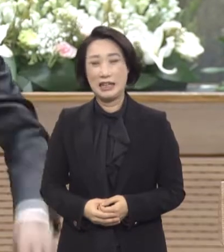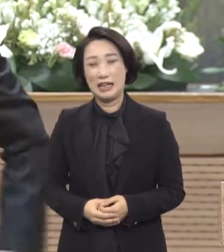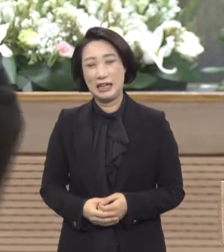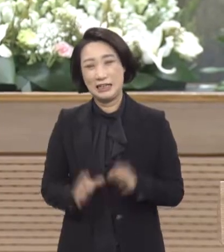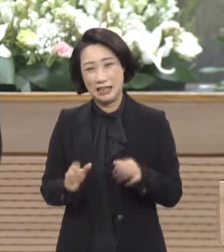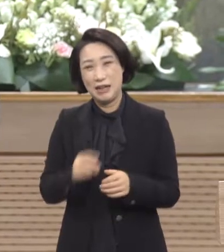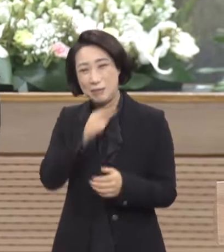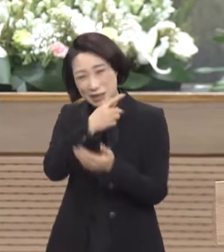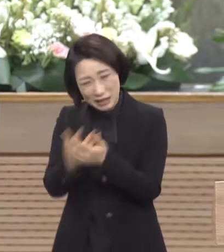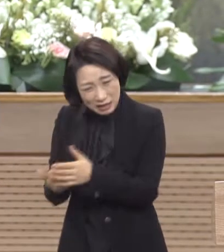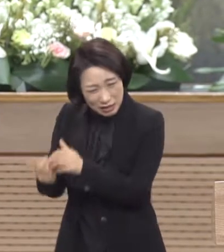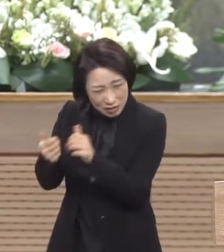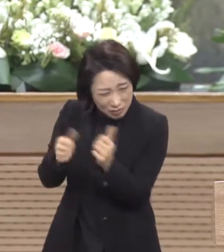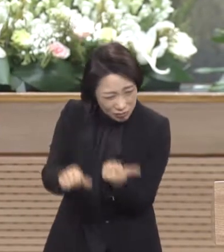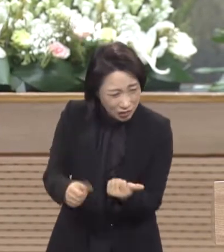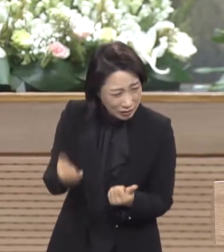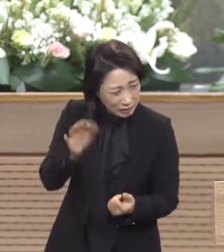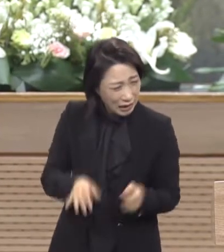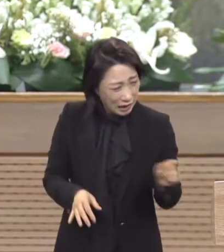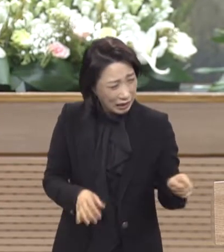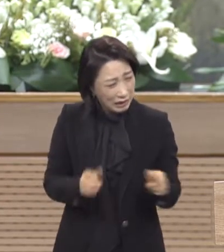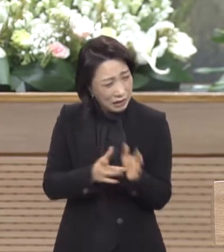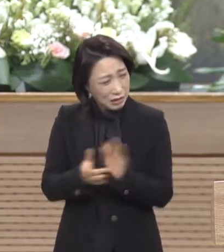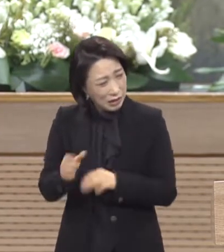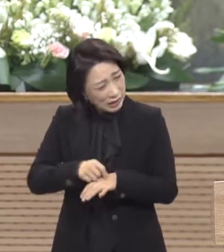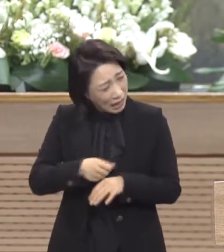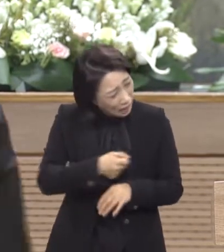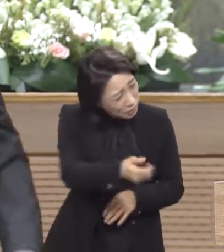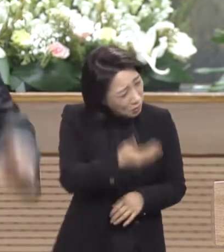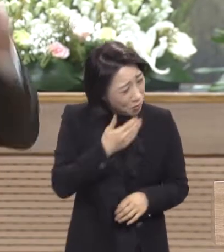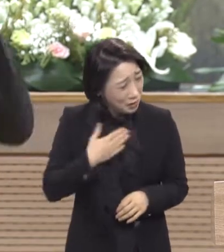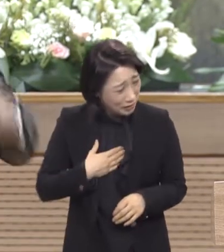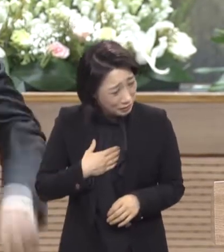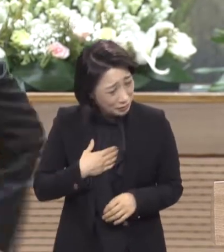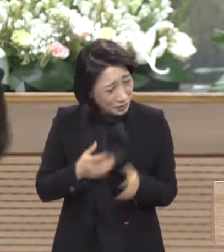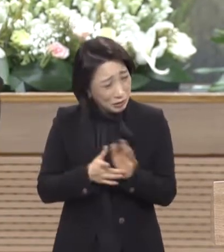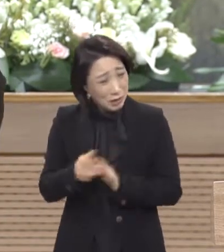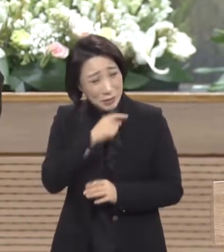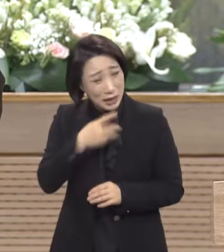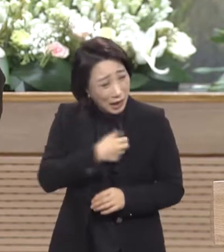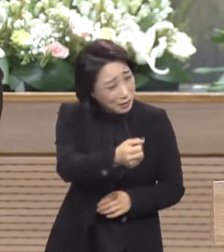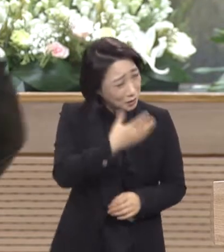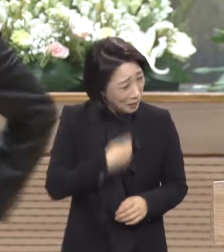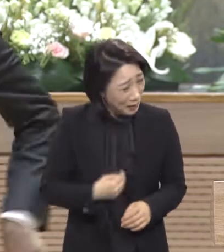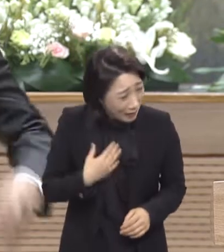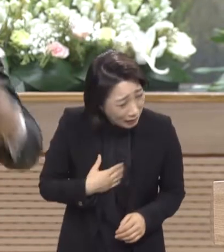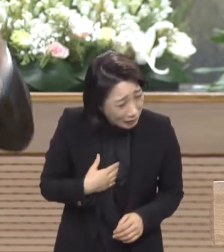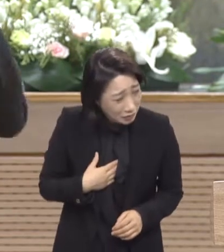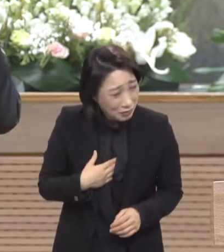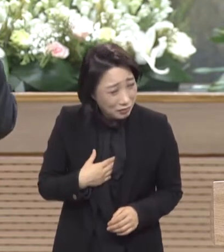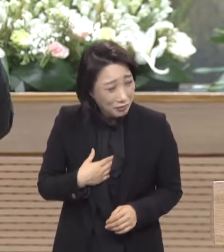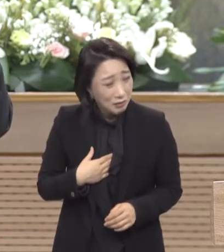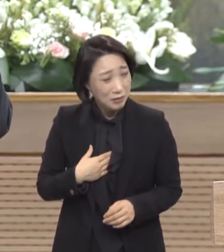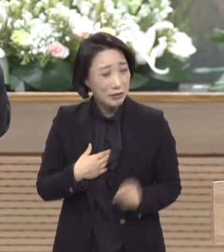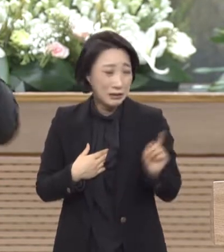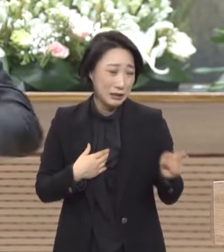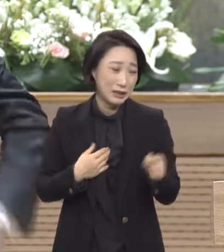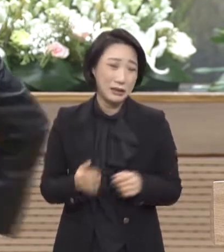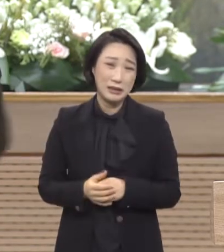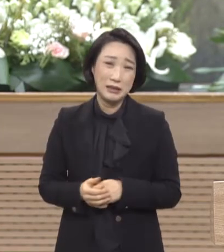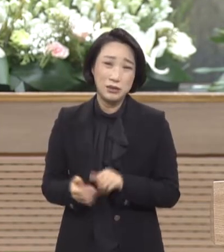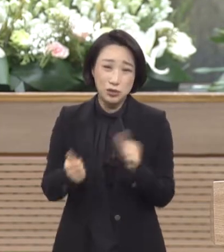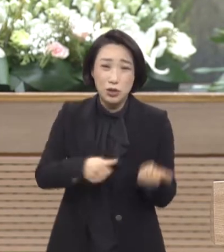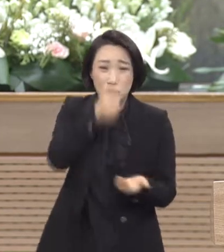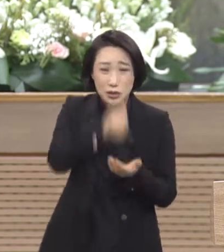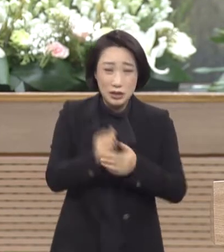잔인하게 피 흘려서 내 살 받아먹어. 내 피 받아 마셔. 네가 죽을